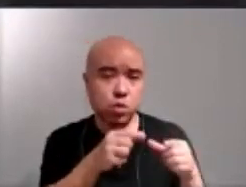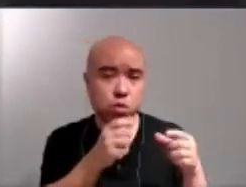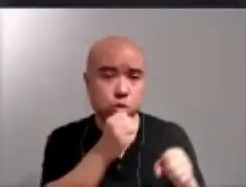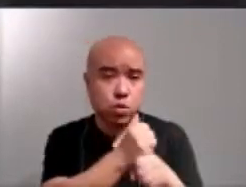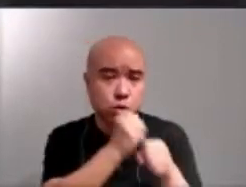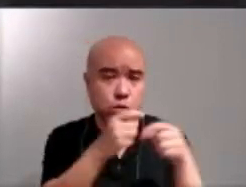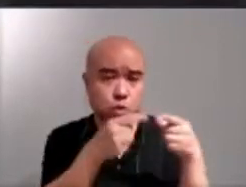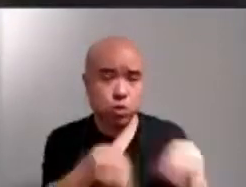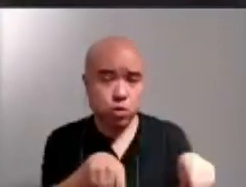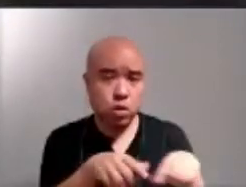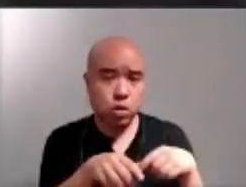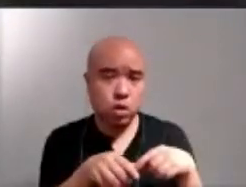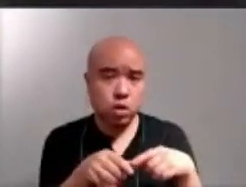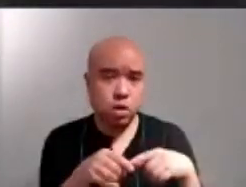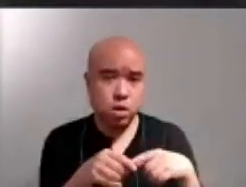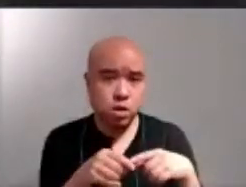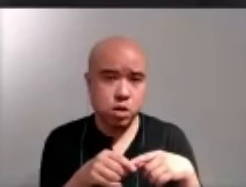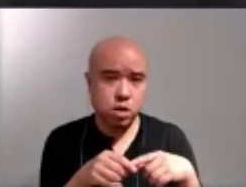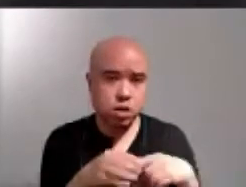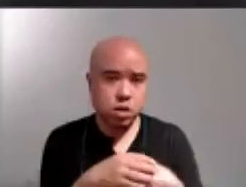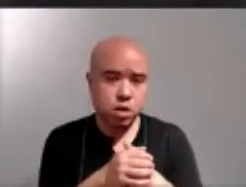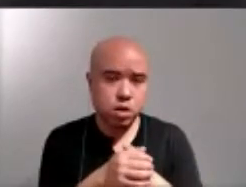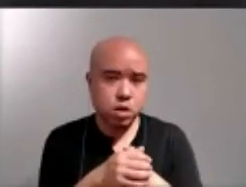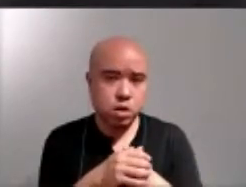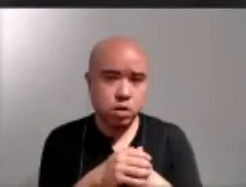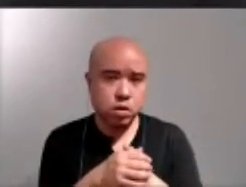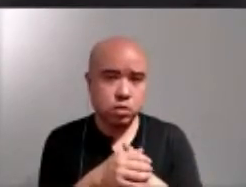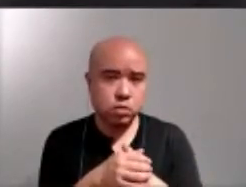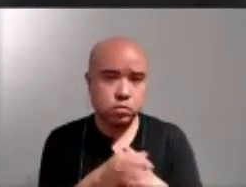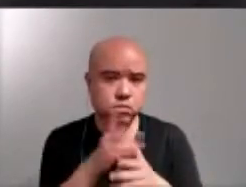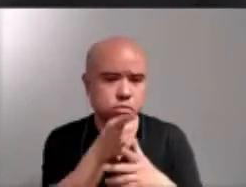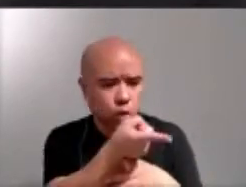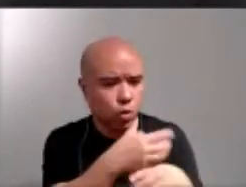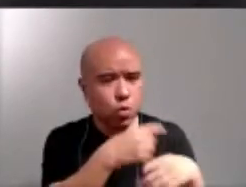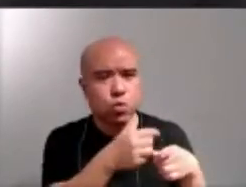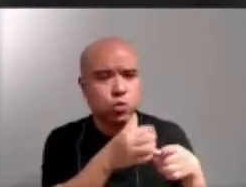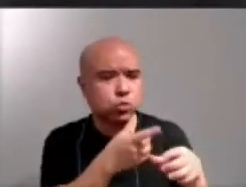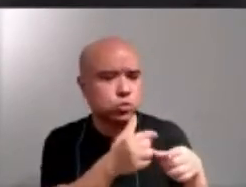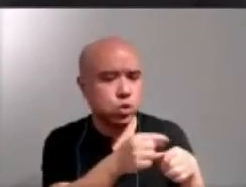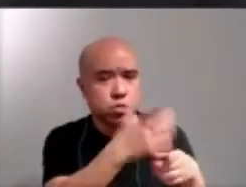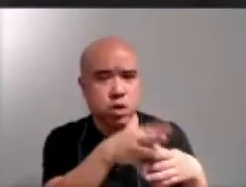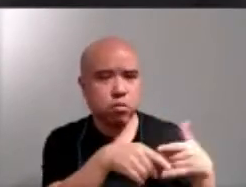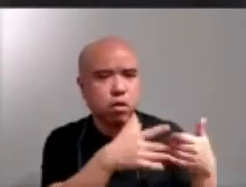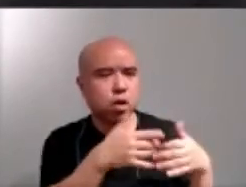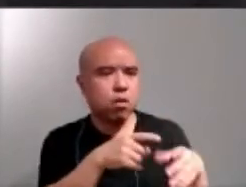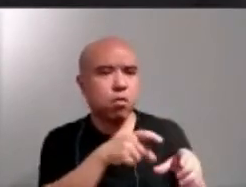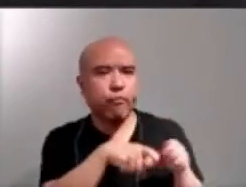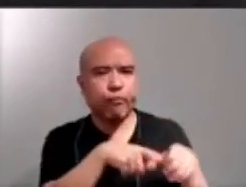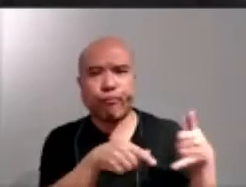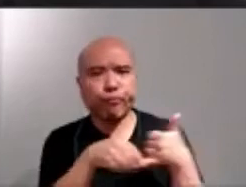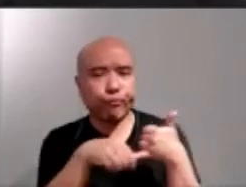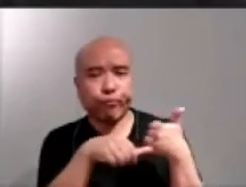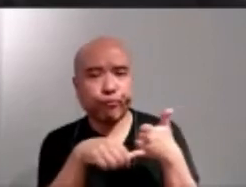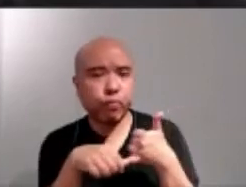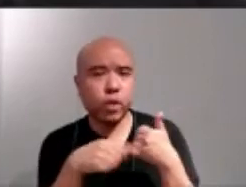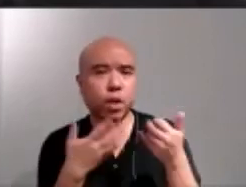飲業嘅會計嘅。咁但係嗰份工其實五月嘅時候已經開始拖佢糧噶啦。咁到七月嘅時候就冇埋啦。所以我哋其實而家面對